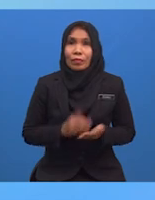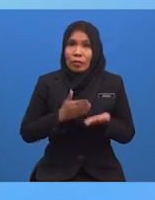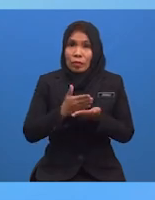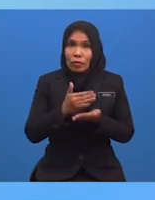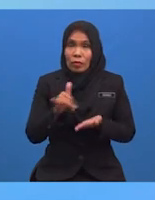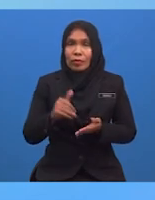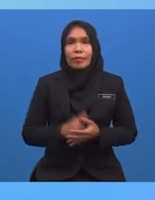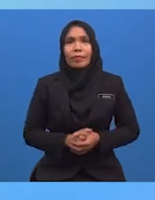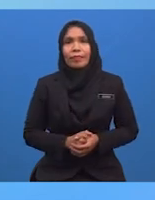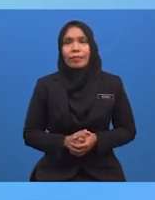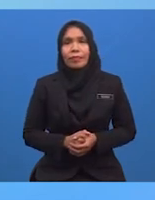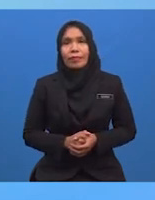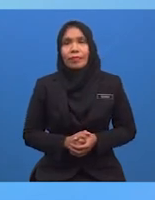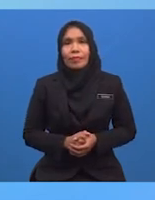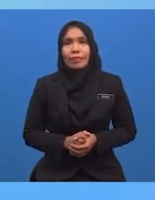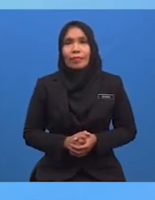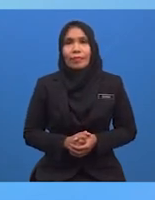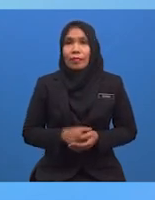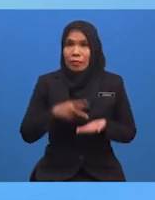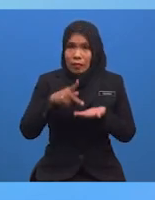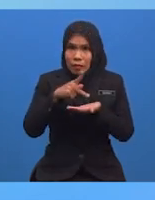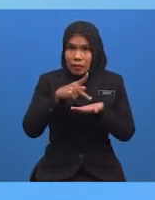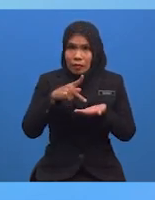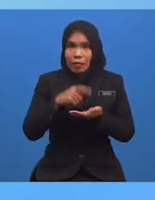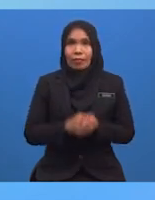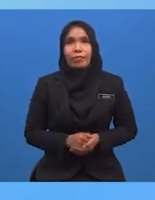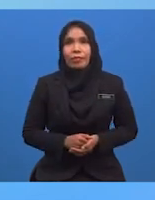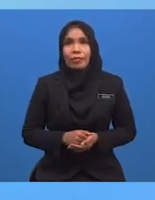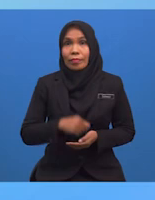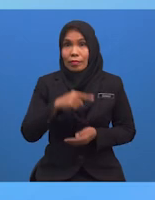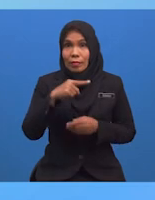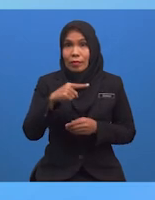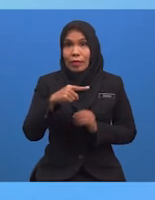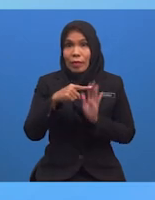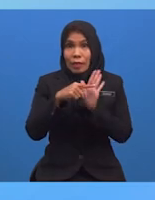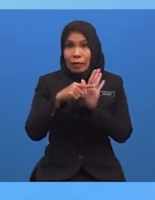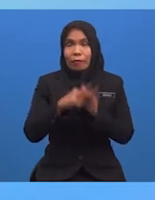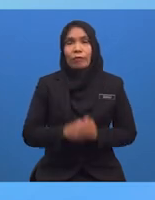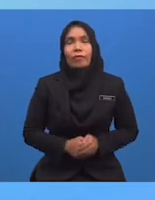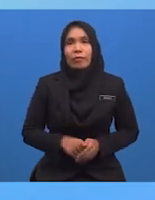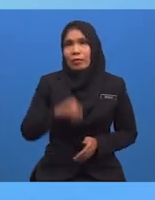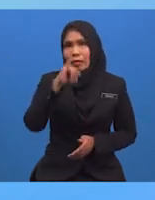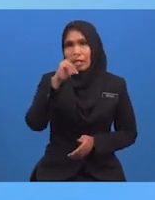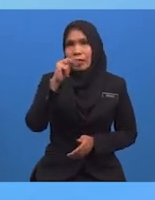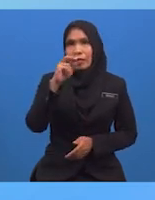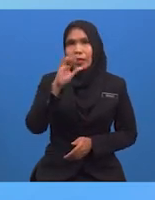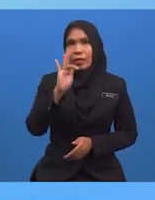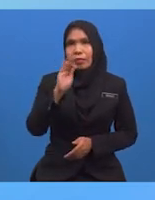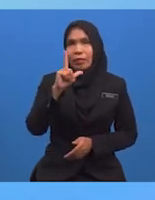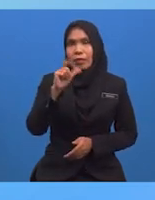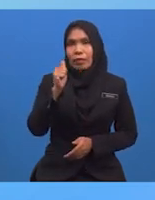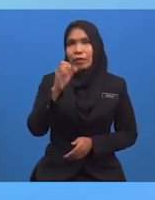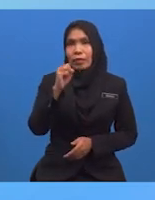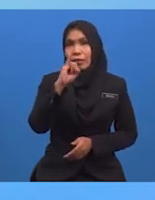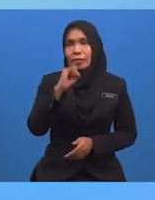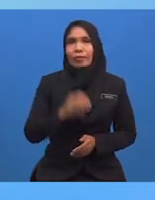Seterusnya, mari kita lihat pula kesan-kesan negatif inflasi. Kenaikan harga yang berterusan